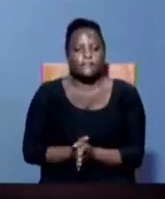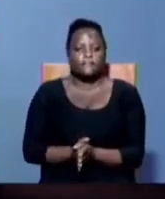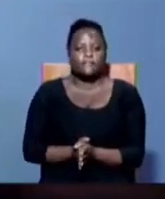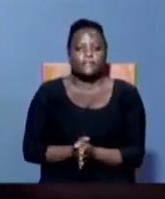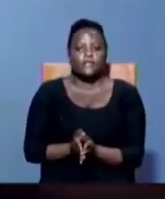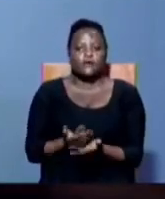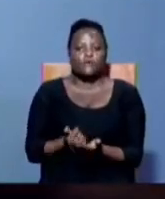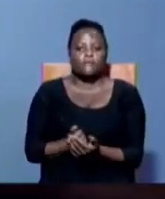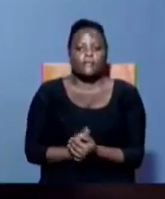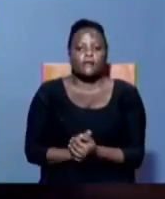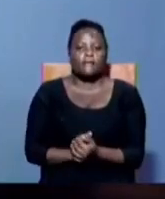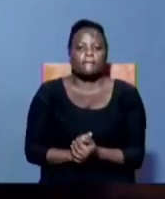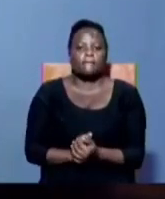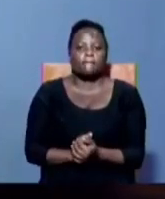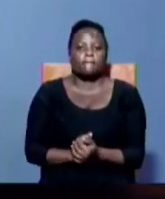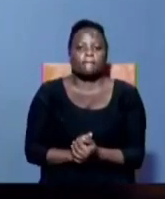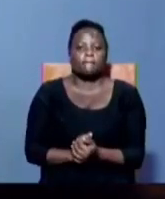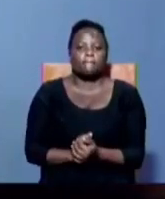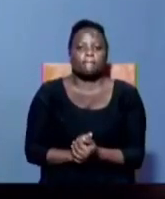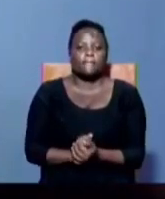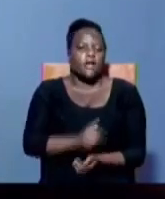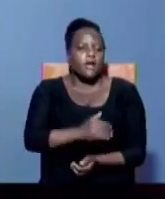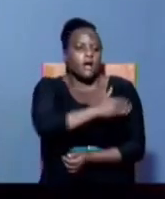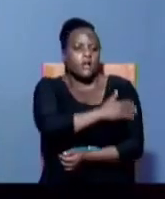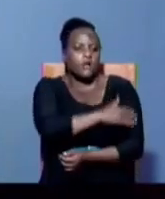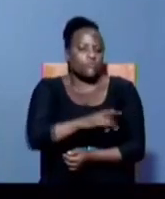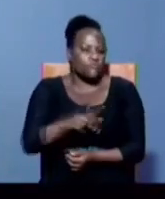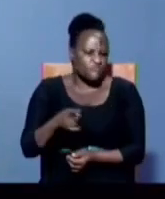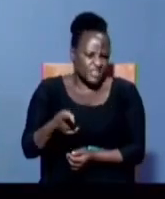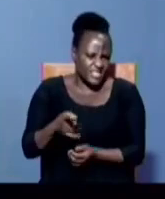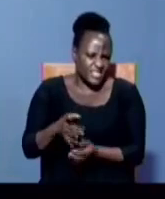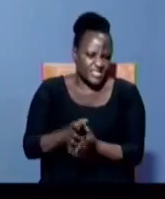ya kwamba anahudumu nini pale.